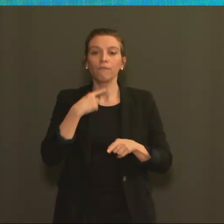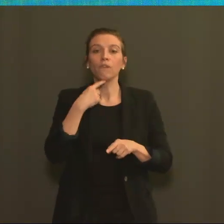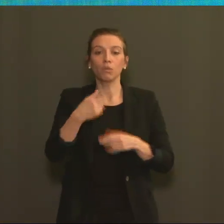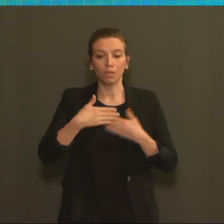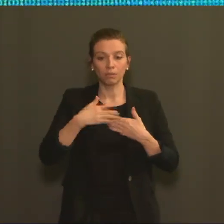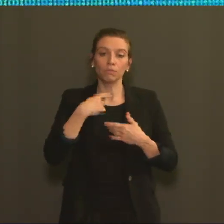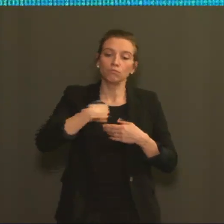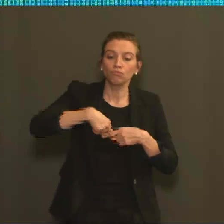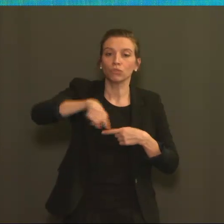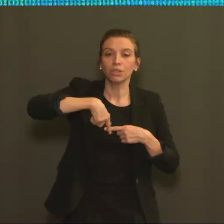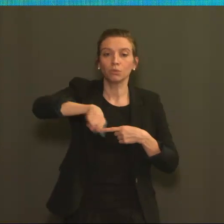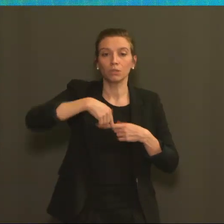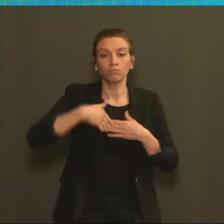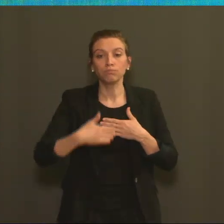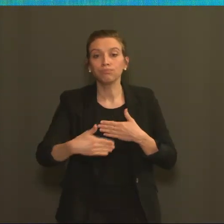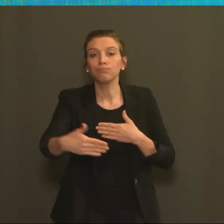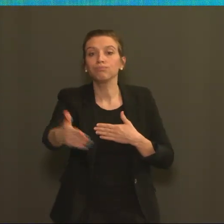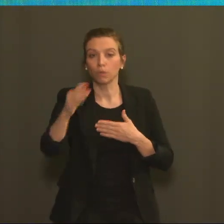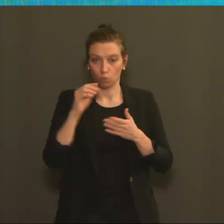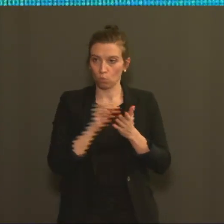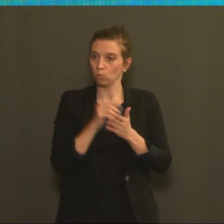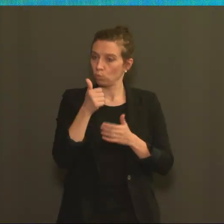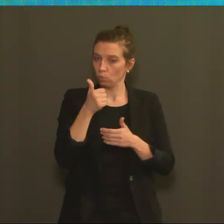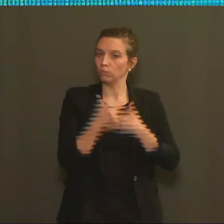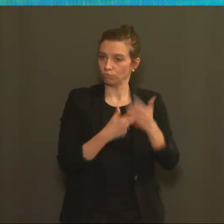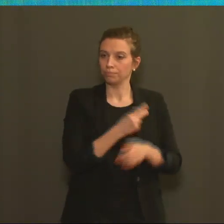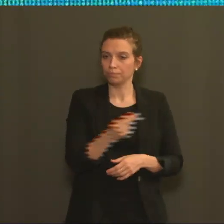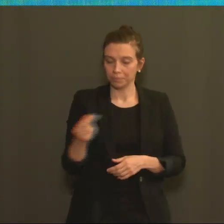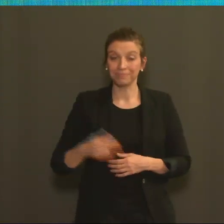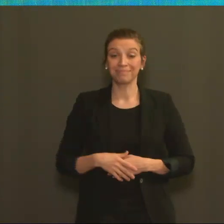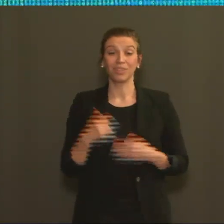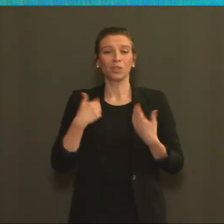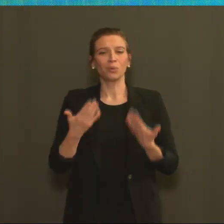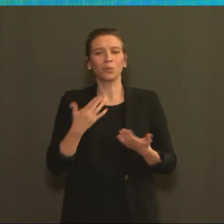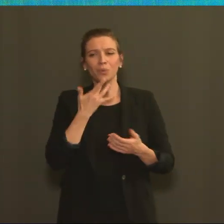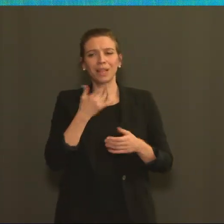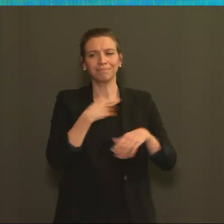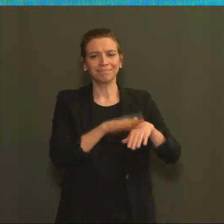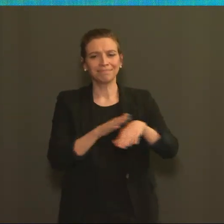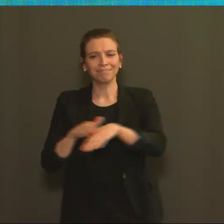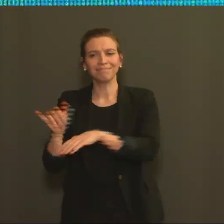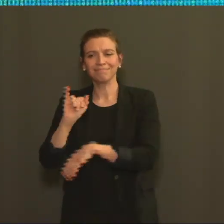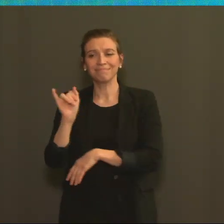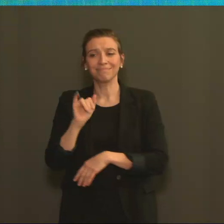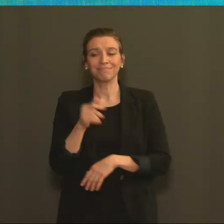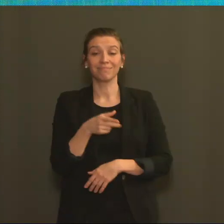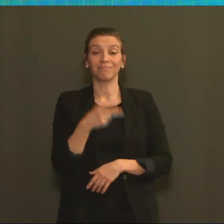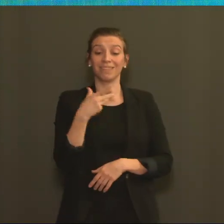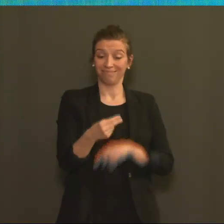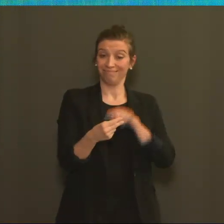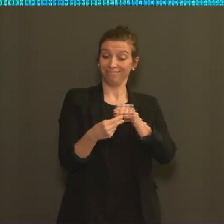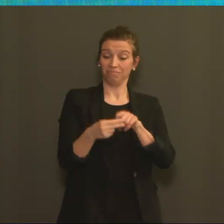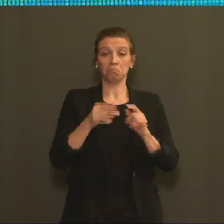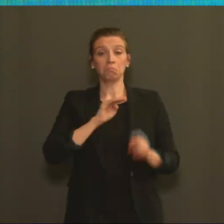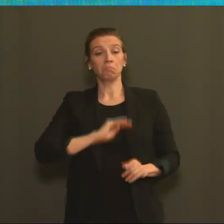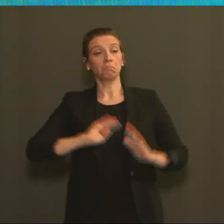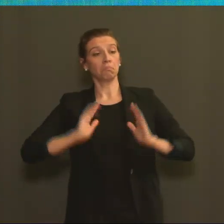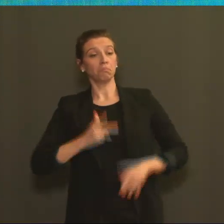dat dergelijke vaccinatie en farmaceutisch proces is dat volgens de regels moet verlopen